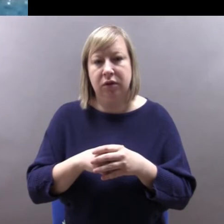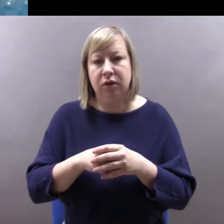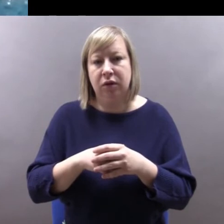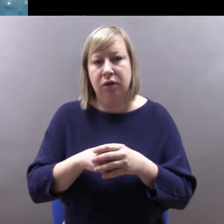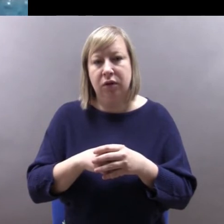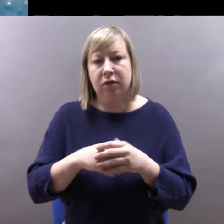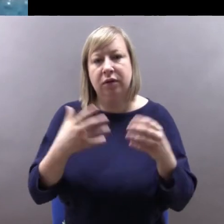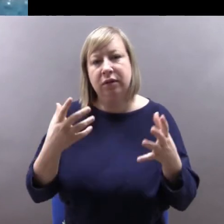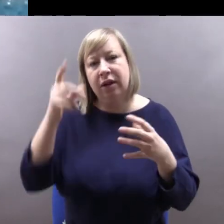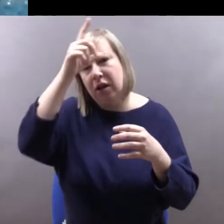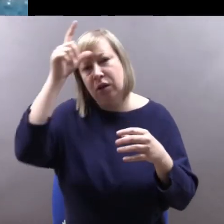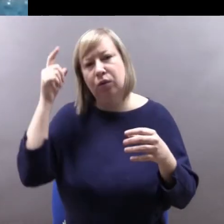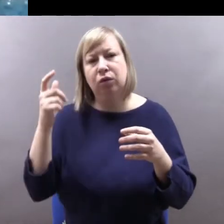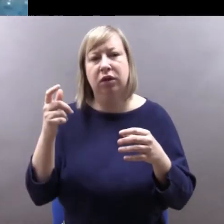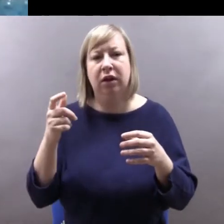bać